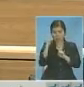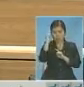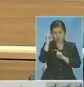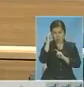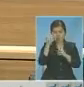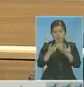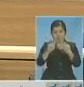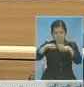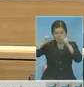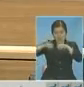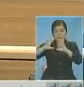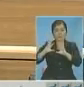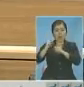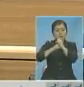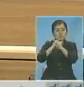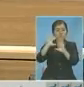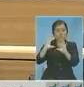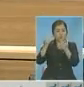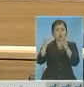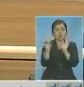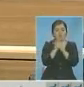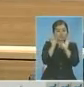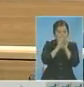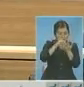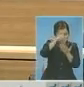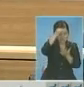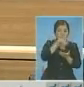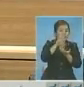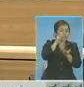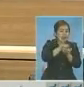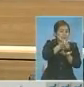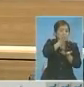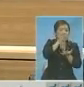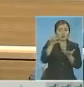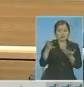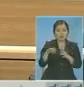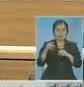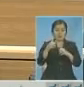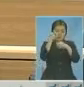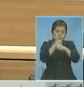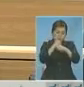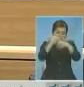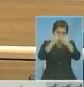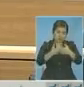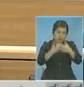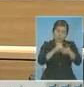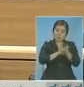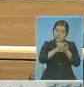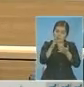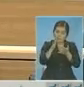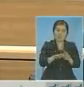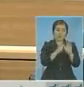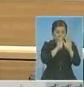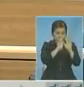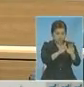าจ้างได้หมดแล้วนะคะทิ้งให้เด็กนักเรียนได้ขาดแคลนน้ำโครงการก่อสร้างก็ทิ้งร้างนะคะก็ขอฝากท่านรัฐม